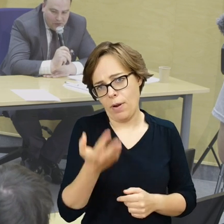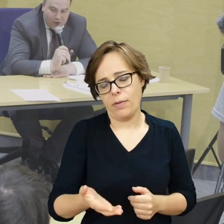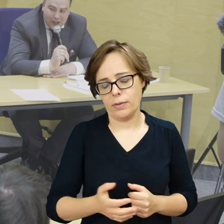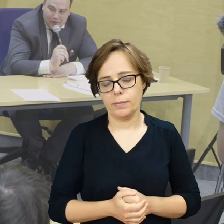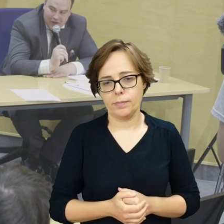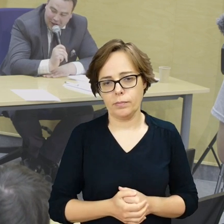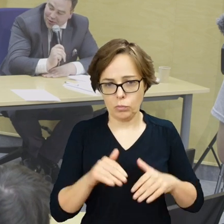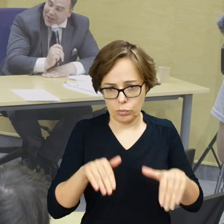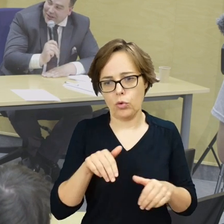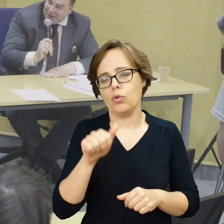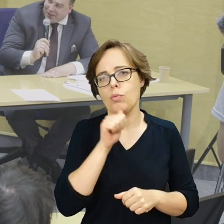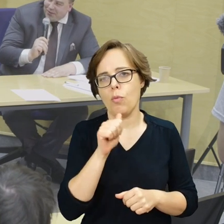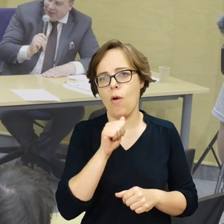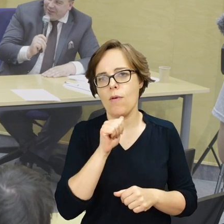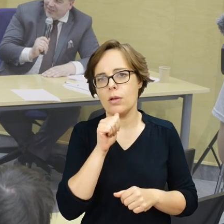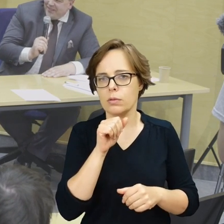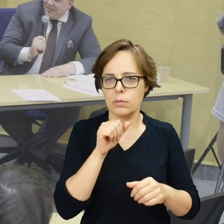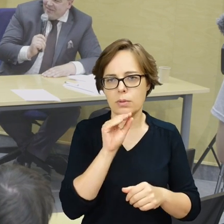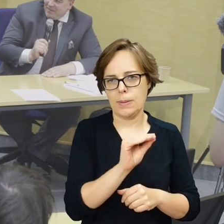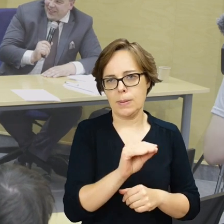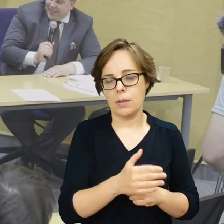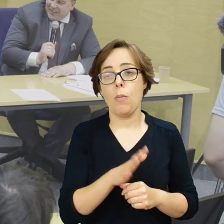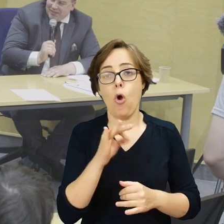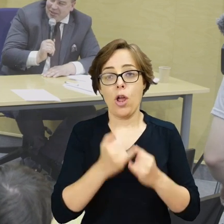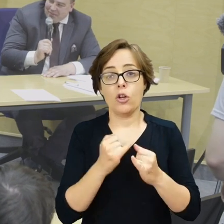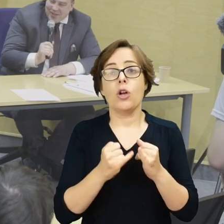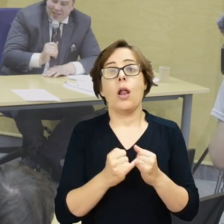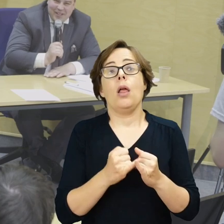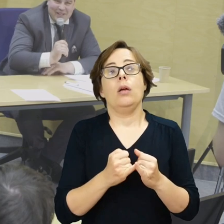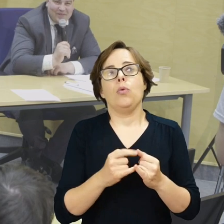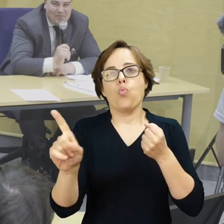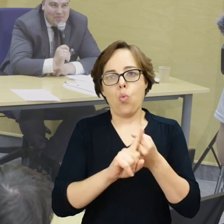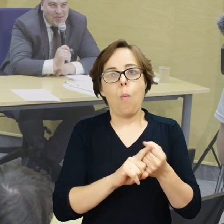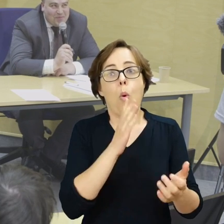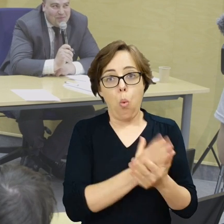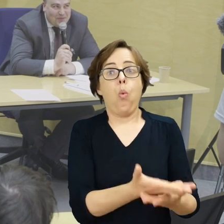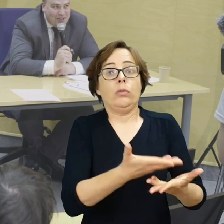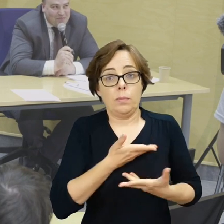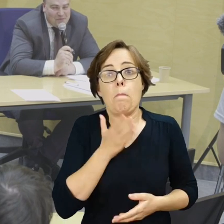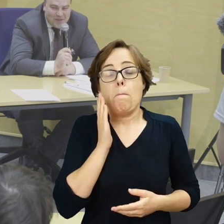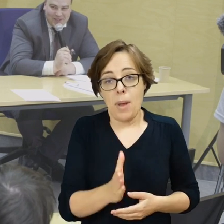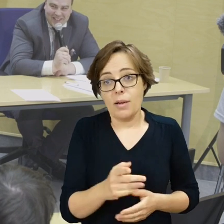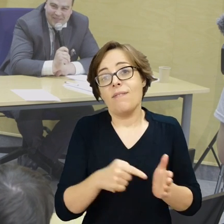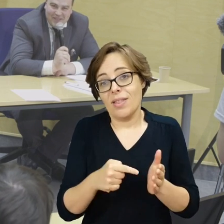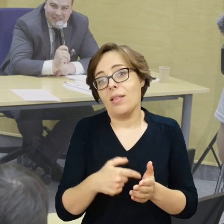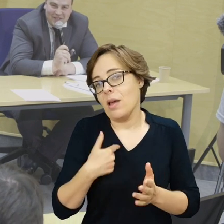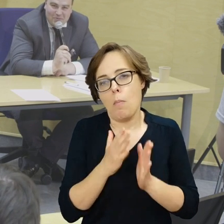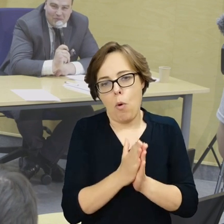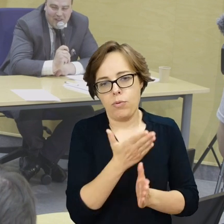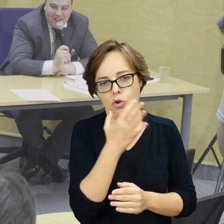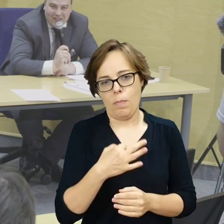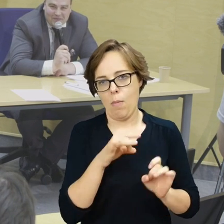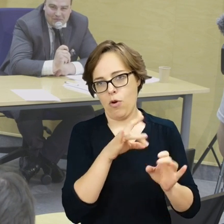spróbować wydębić. Jak ja już dostanę te sygnatury, to ja bardzo chętnie wtedy poproszę pana profesora o pomoc